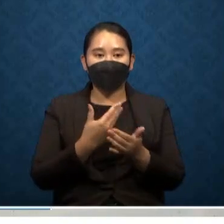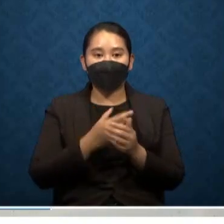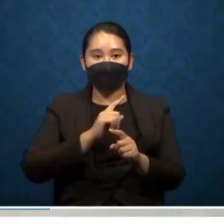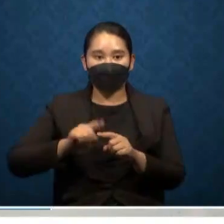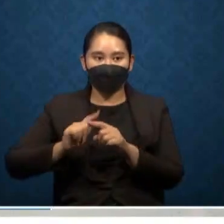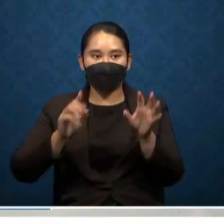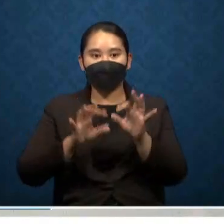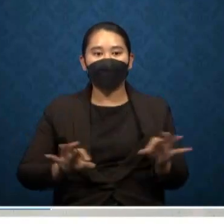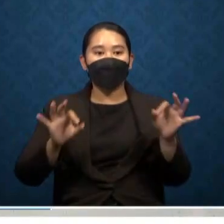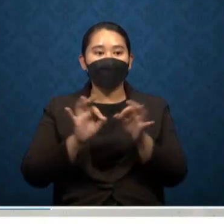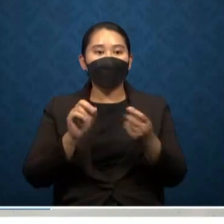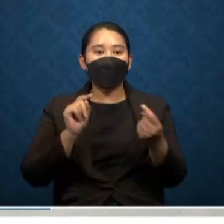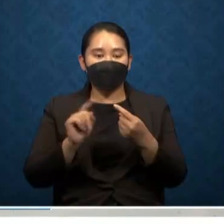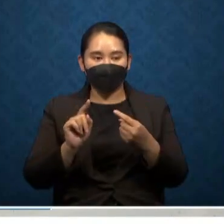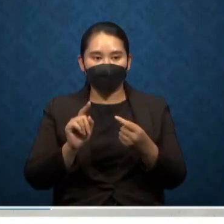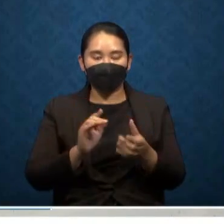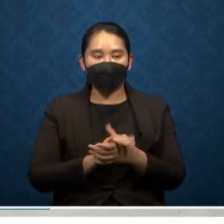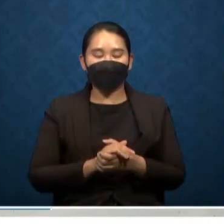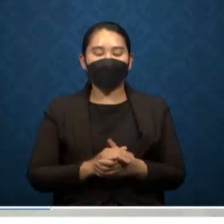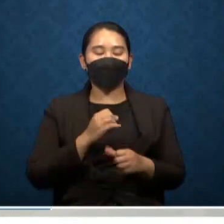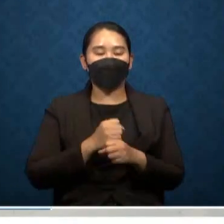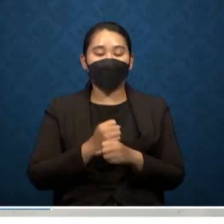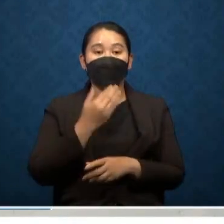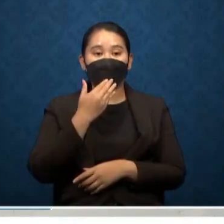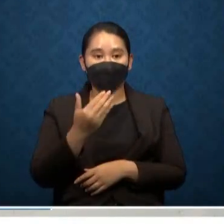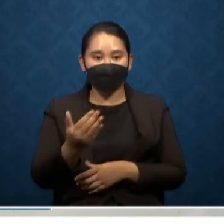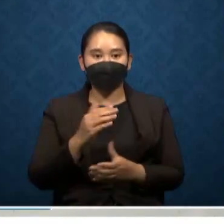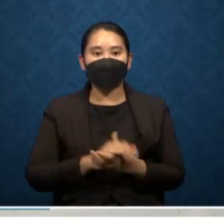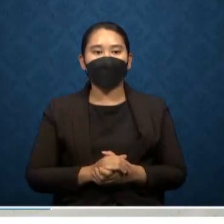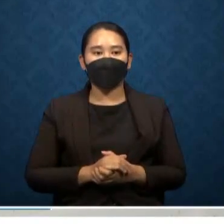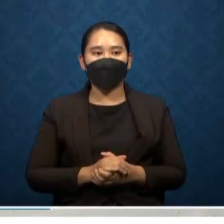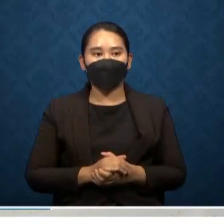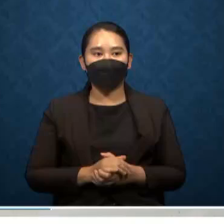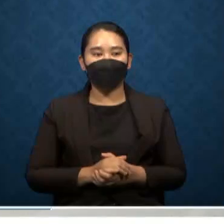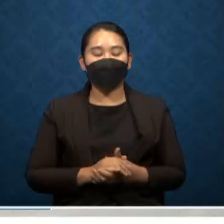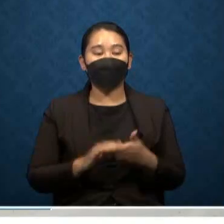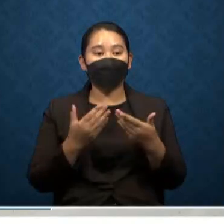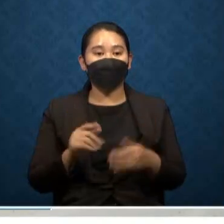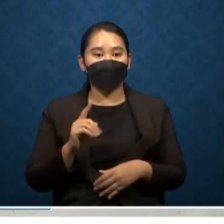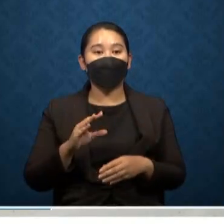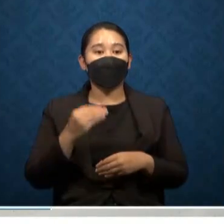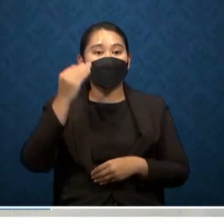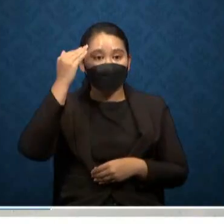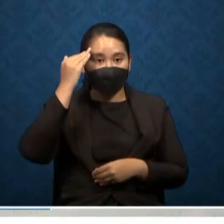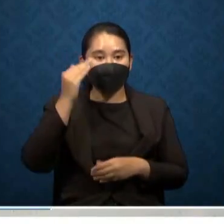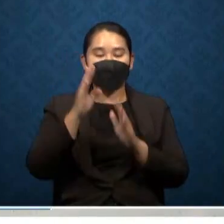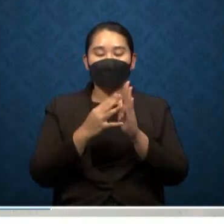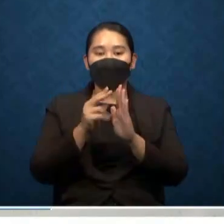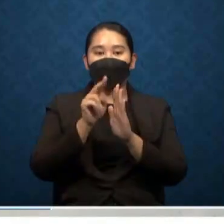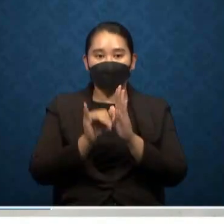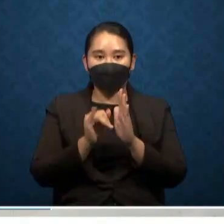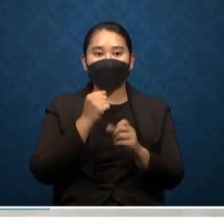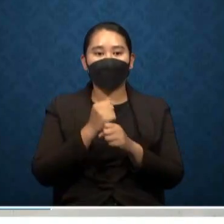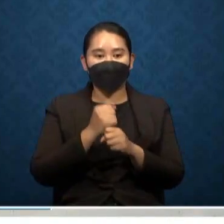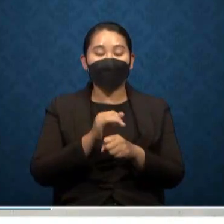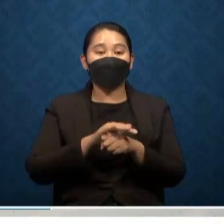องมุ่งสู่ในเรื่องของการคลังที่ยั่งยืนนะครับซึ่งเราก็อาจจะได้รับทราบในเรื่องของนโยบายนี้มาเป็นเวลา